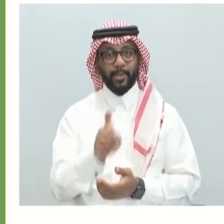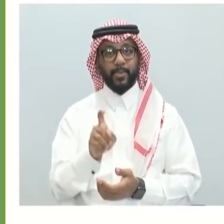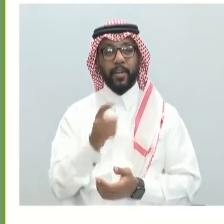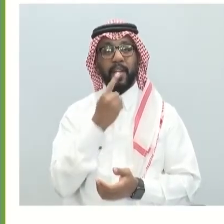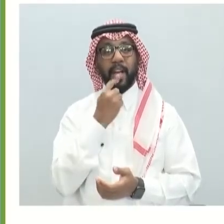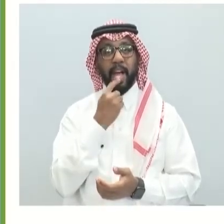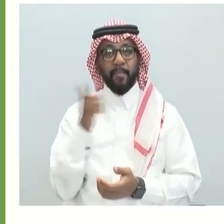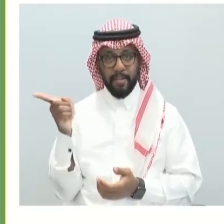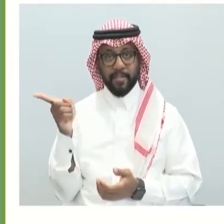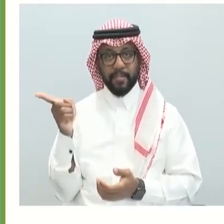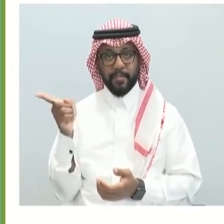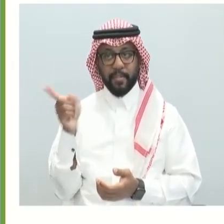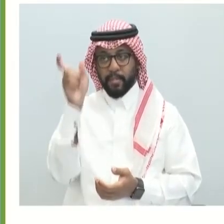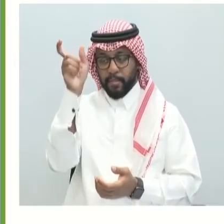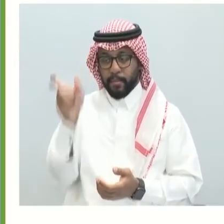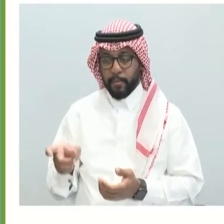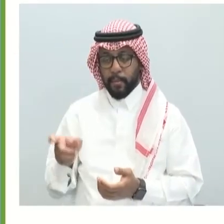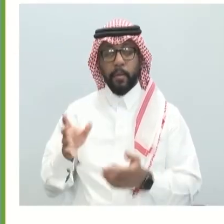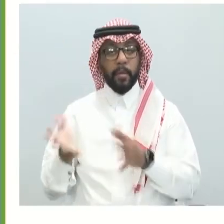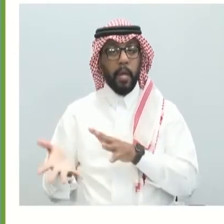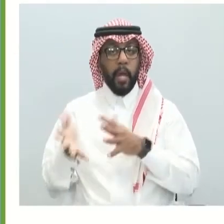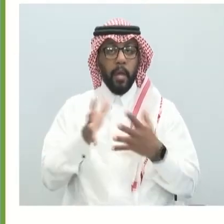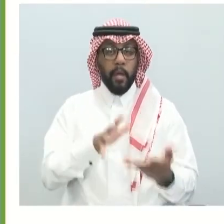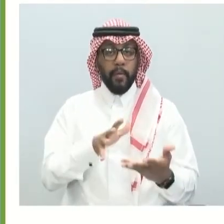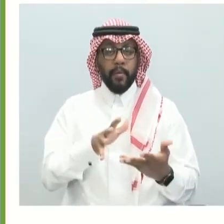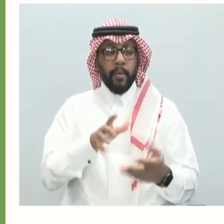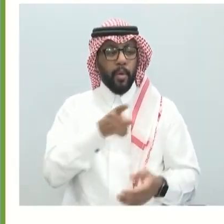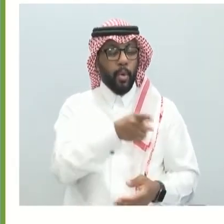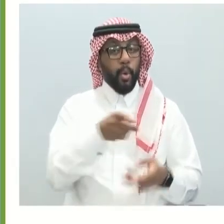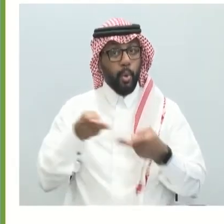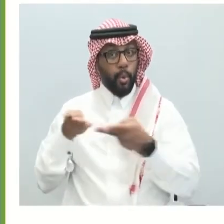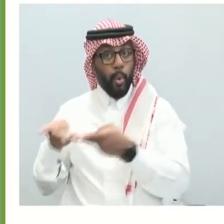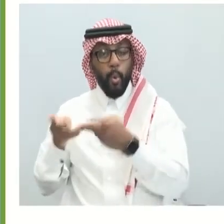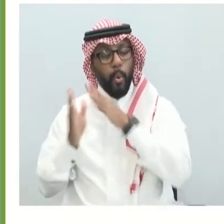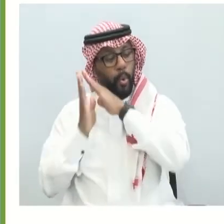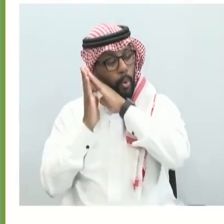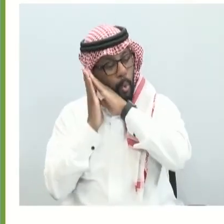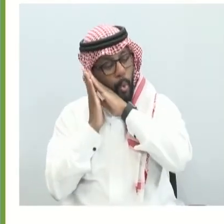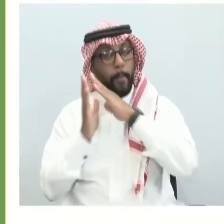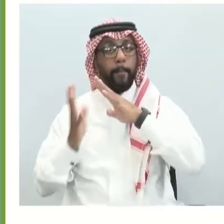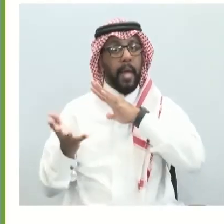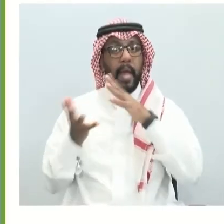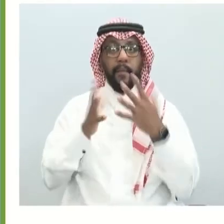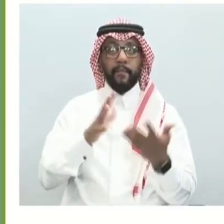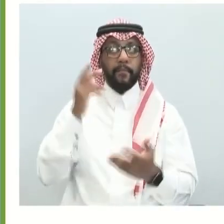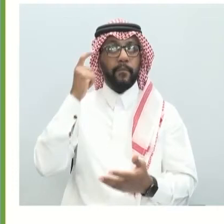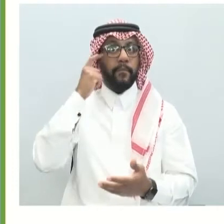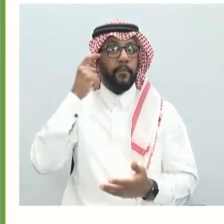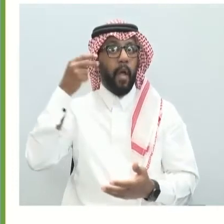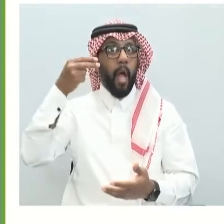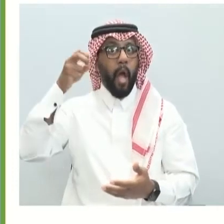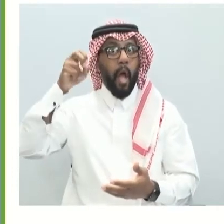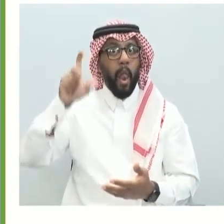نقول مثلا كيف يؤثر النوم على تنميه عقل الانسان كيف